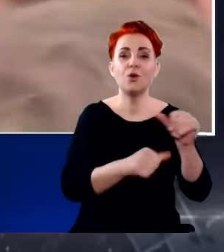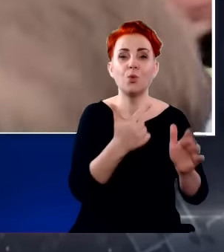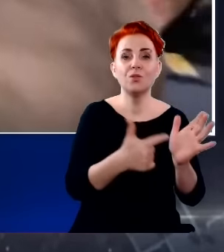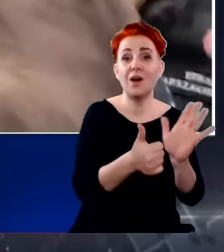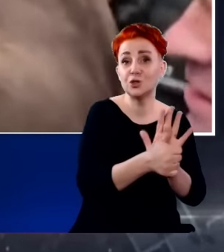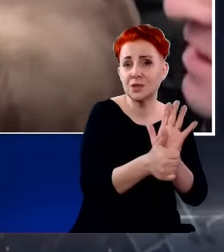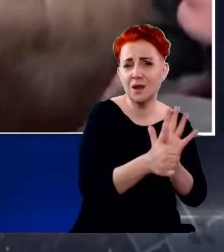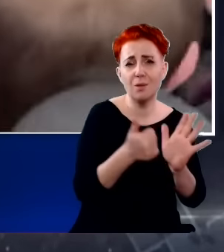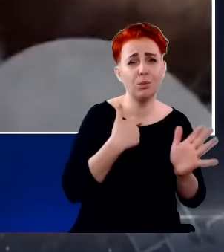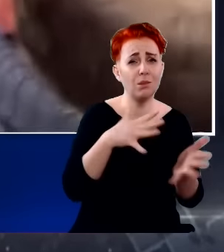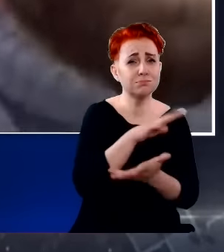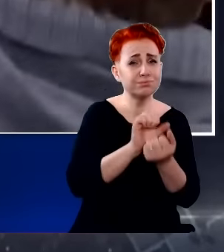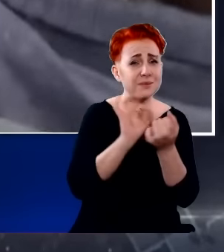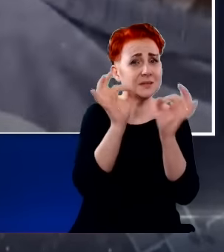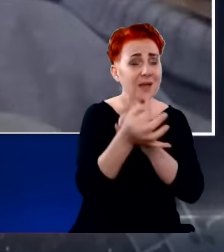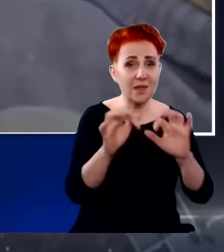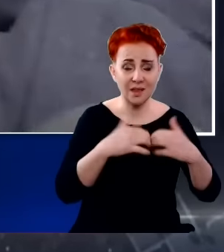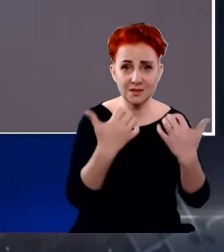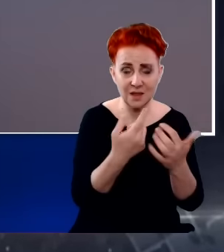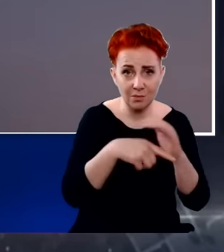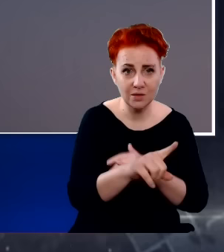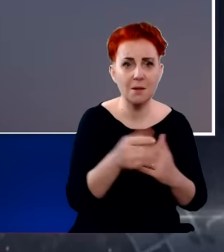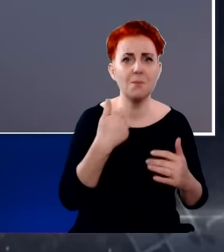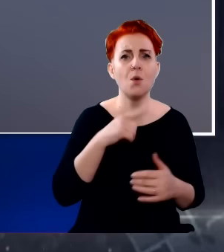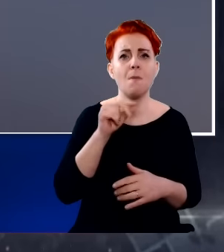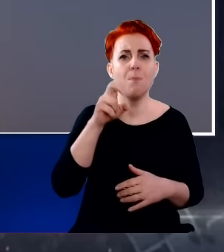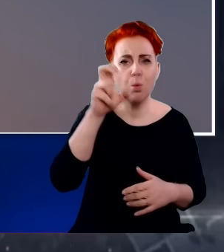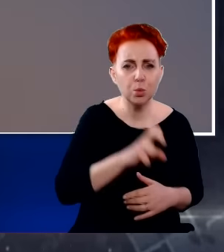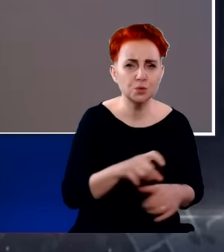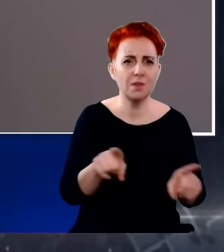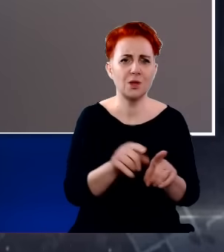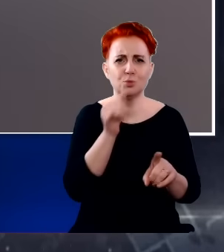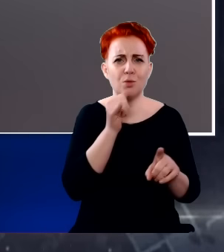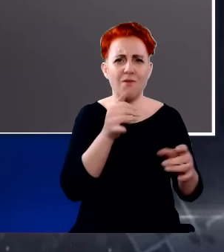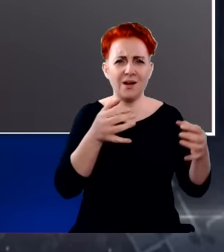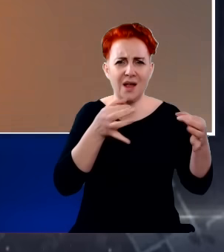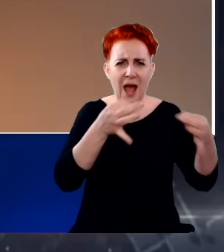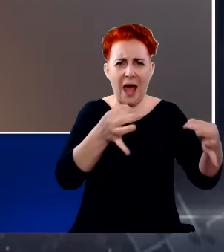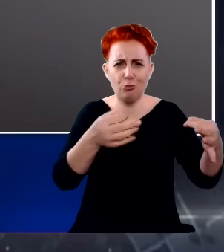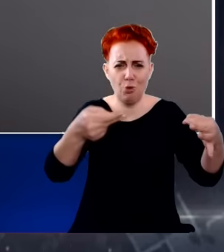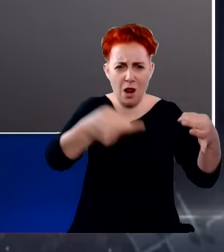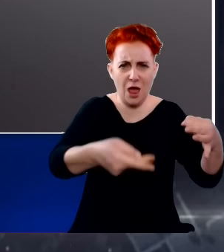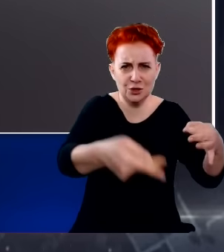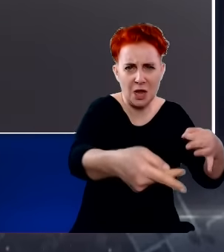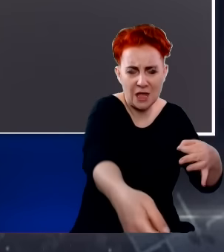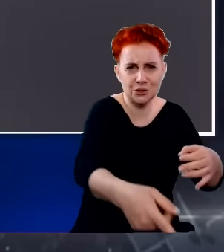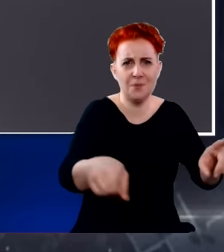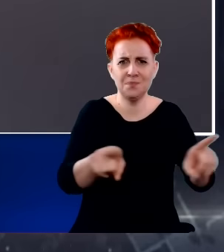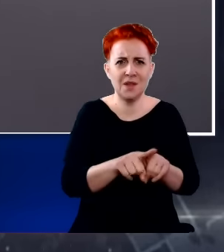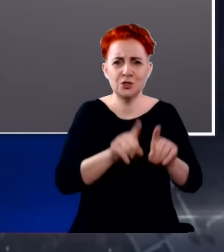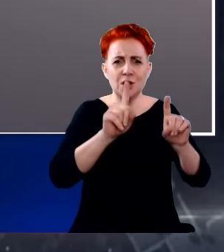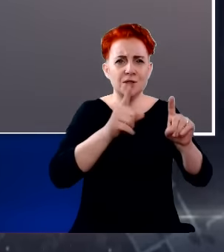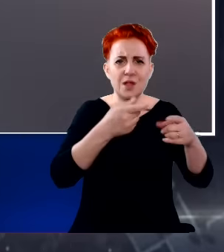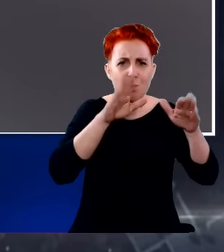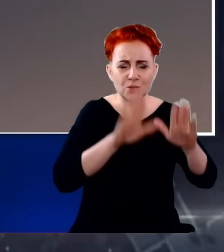takie skandaliczne rzeczy działy się w Sejmie, kiedy był pucz, kiedy próbowano się kłaść pod samochody naszych posłów, kiedy nie wypuszczano ich z Sejmów,